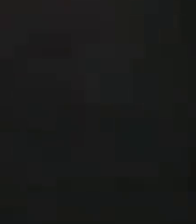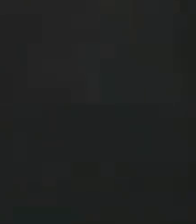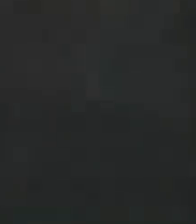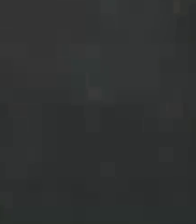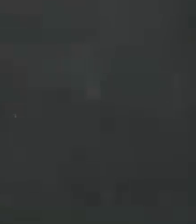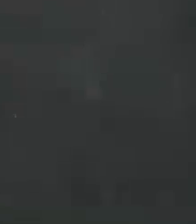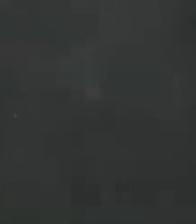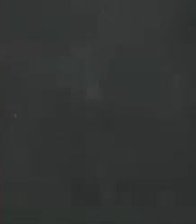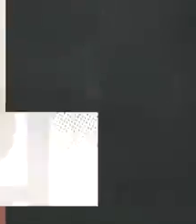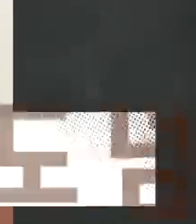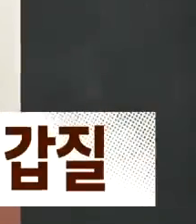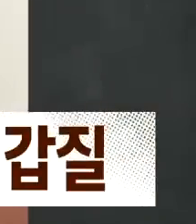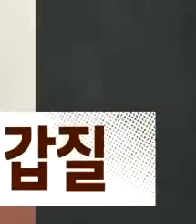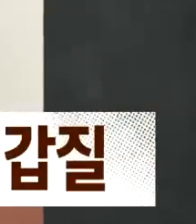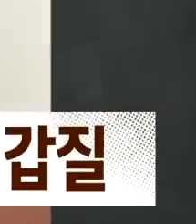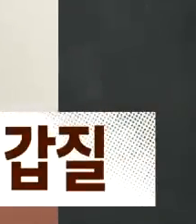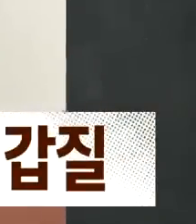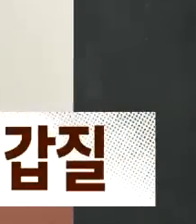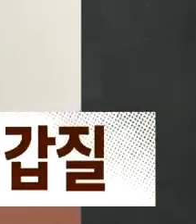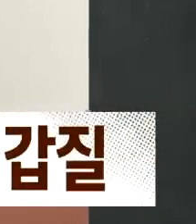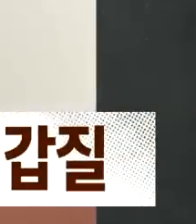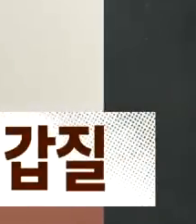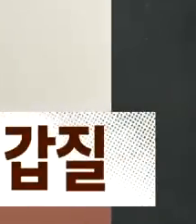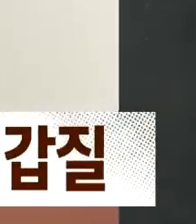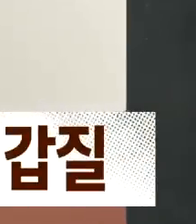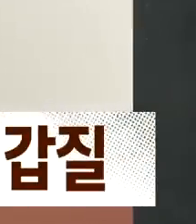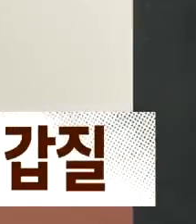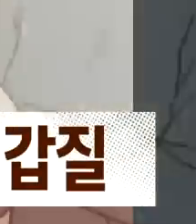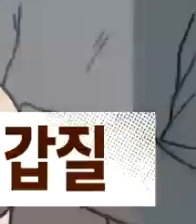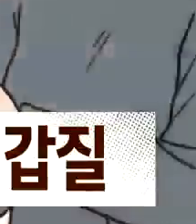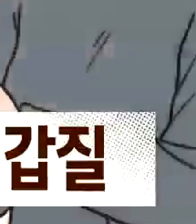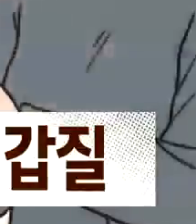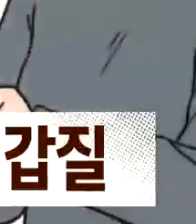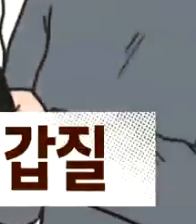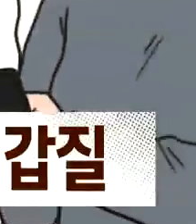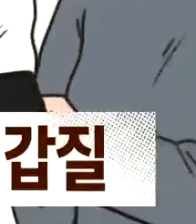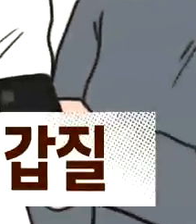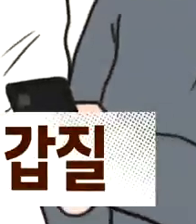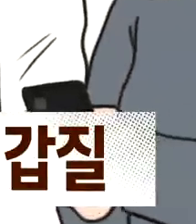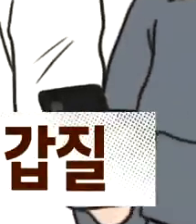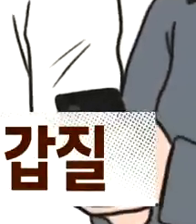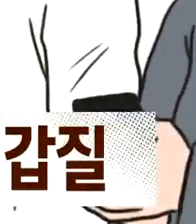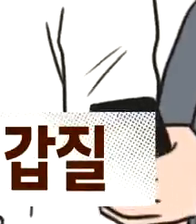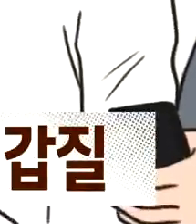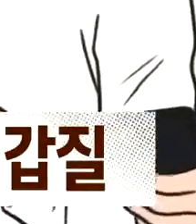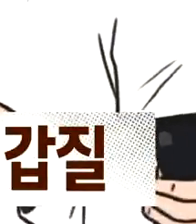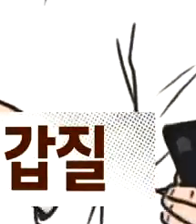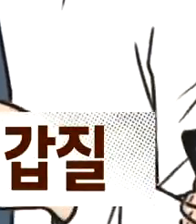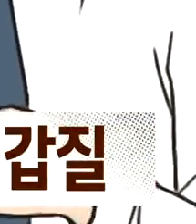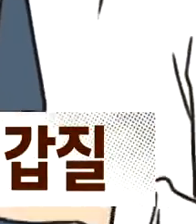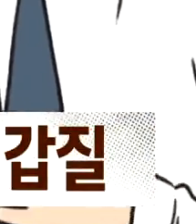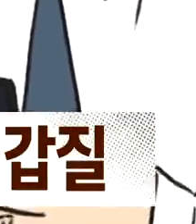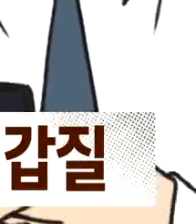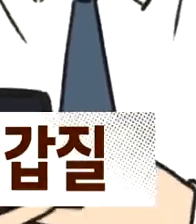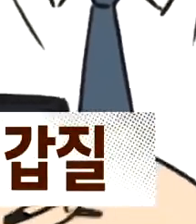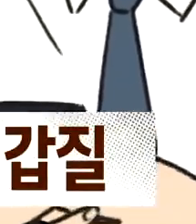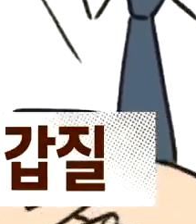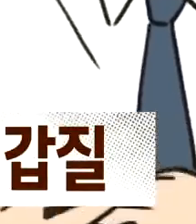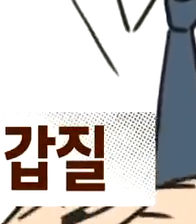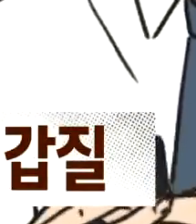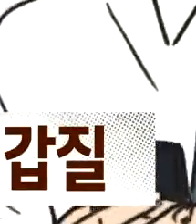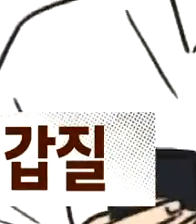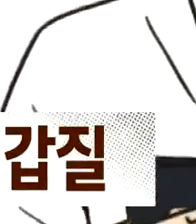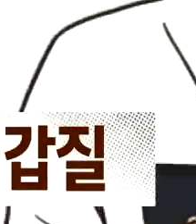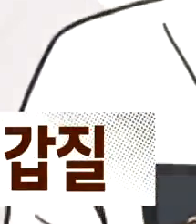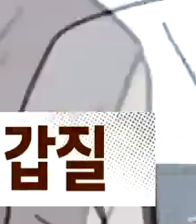한 생활가전 렌탈 업체의 상급 관리자가 현장 직원들에게 갑질을 했다는 주장이 나왔습니다. 직원들을 벌레에